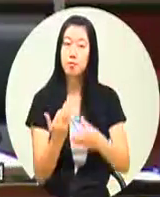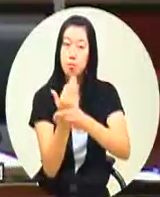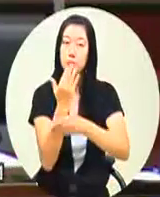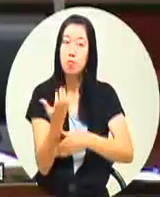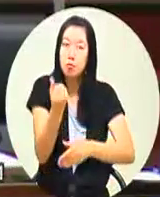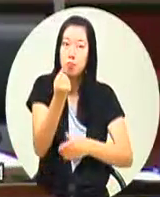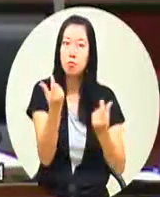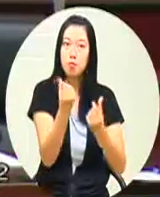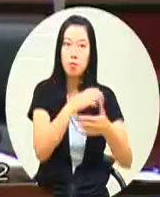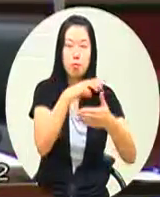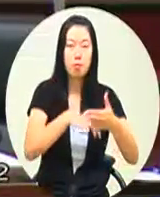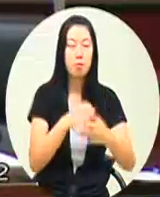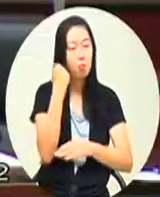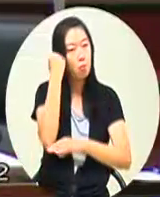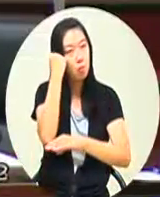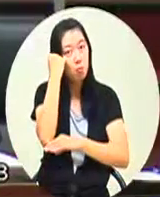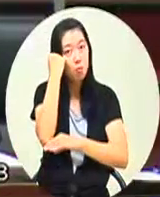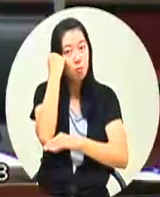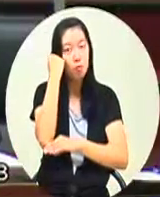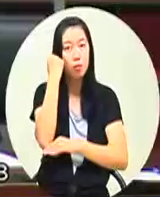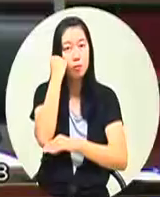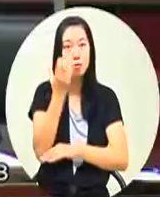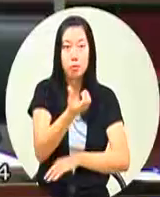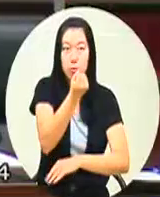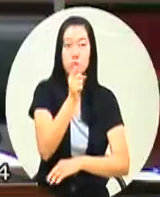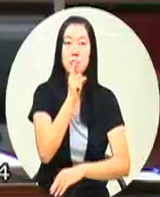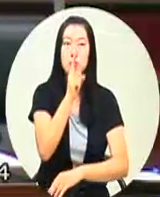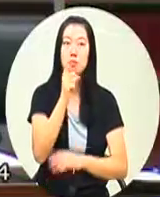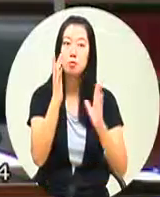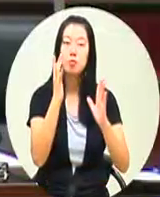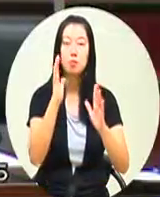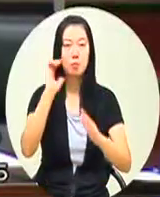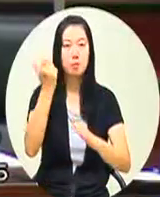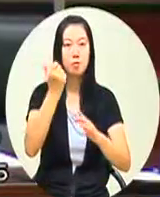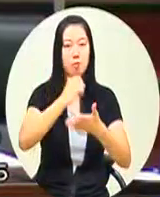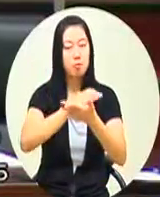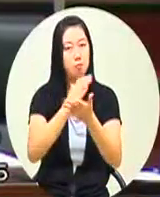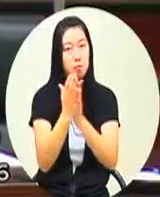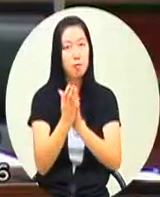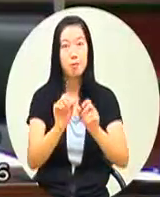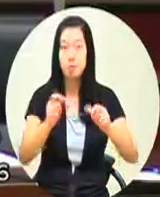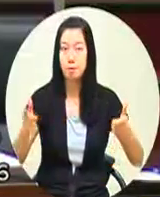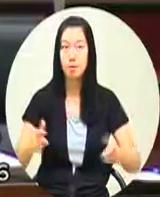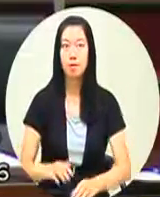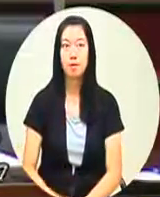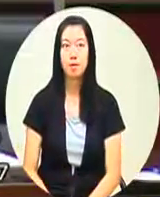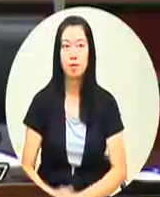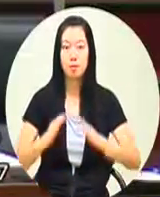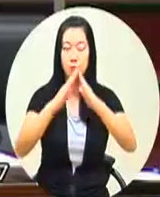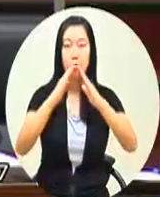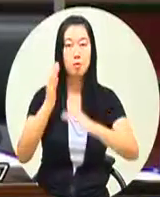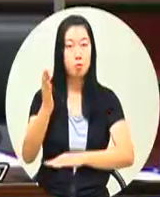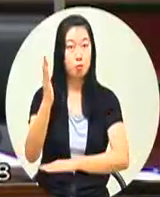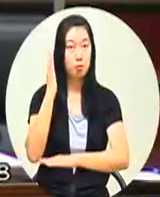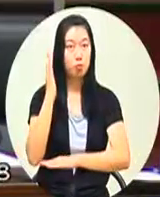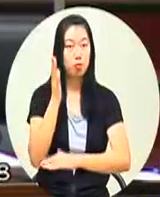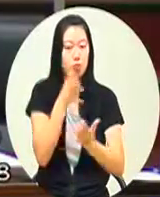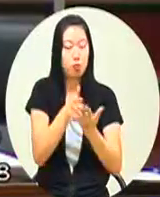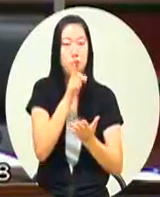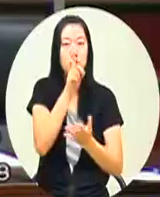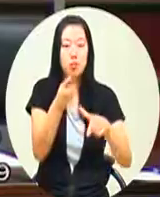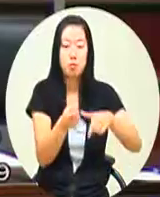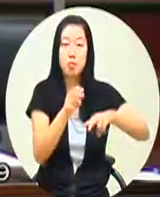住权啊，所以他们也有讲到居住争议的这些问题。那市府讲的公共